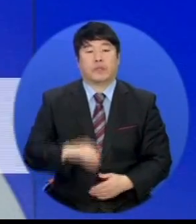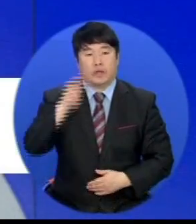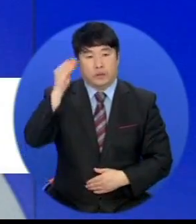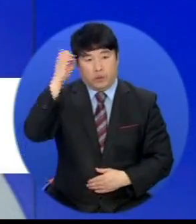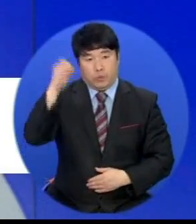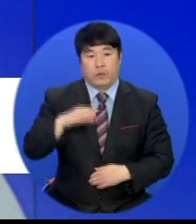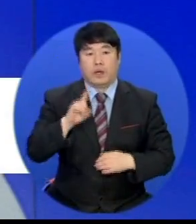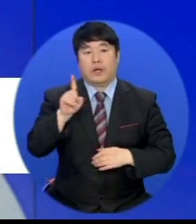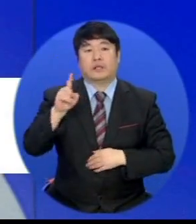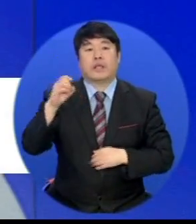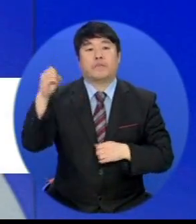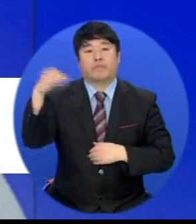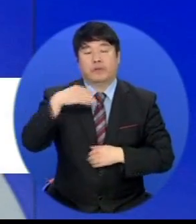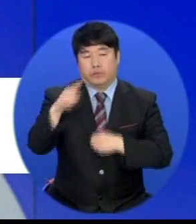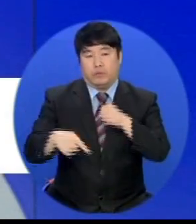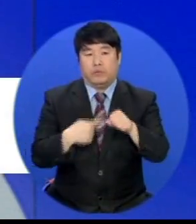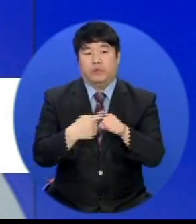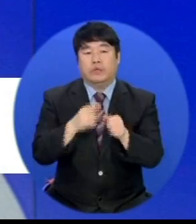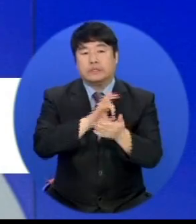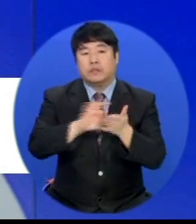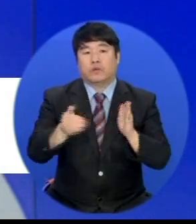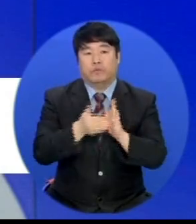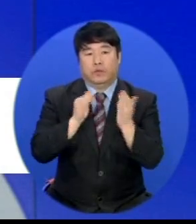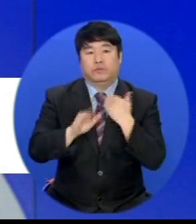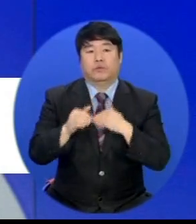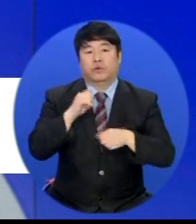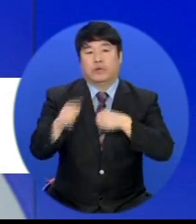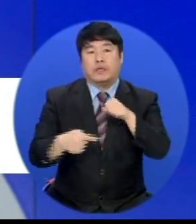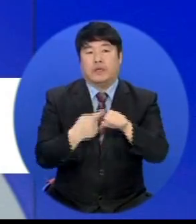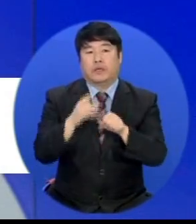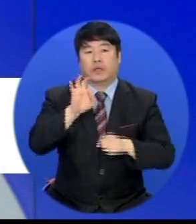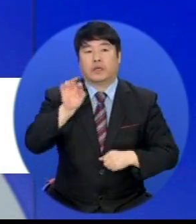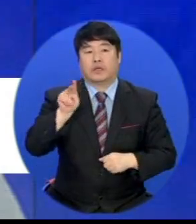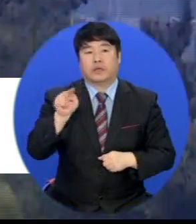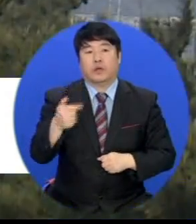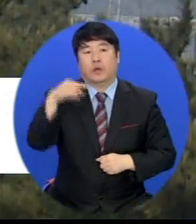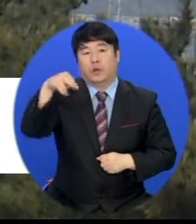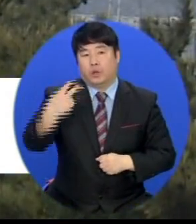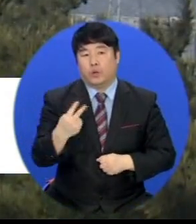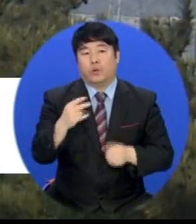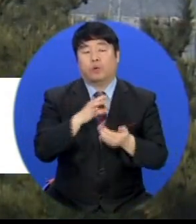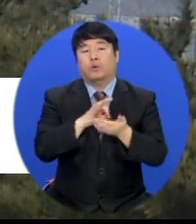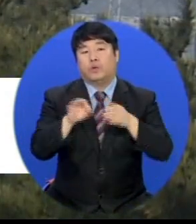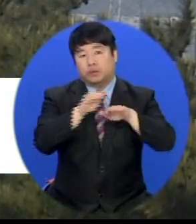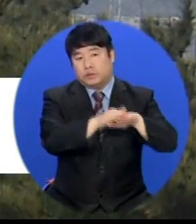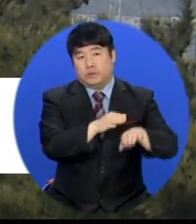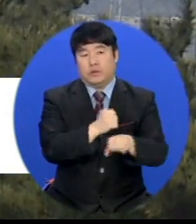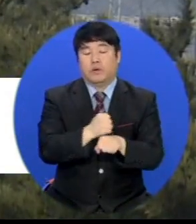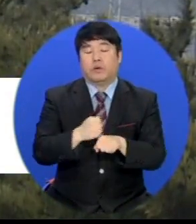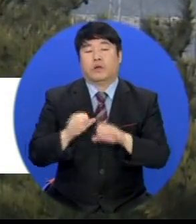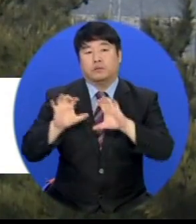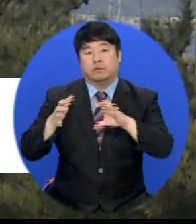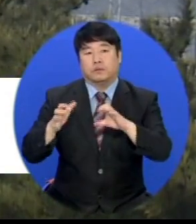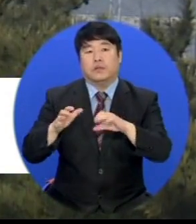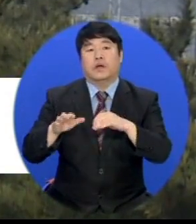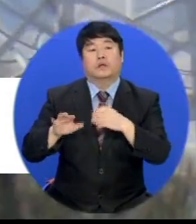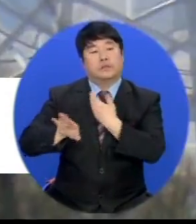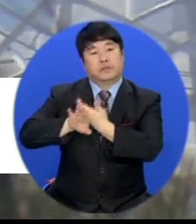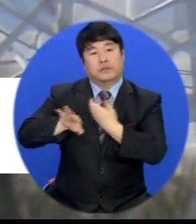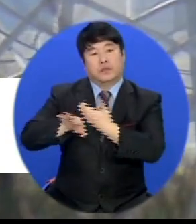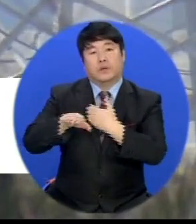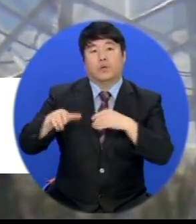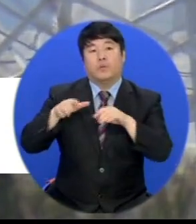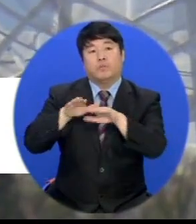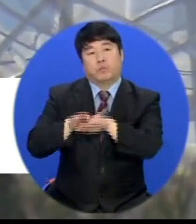영광 한빛원전의 사용료 핵연료 저장시설 저장률이 국내 원자로의 평균 저장률보다 높은 것으로